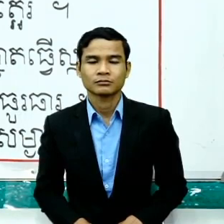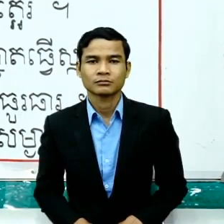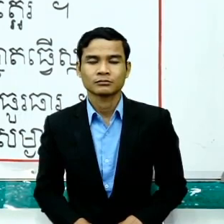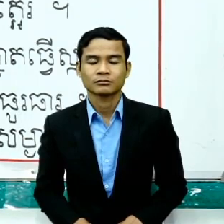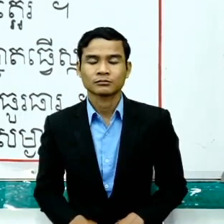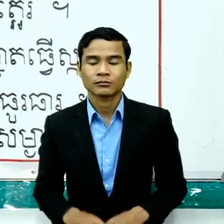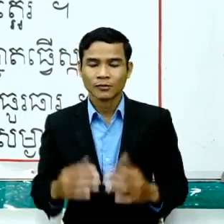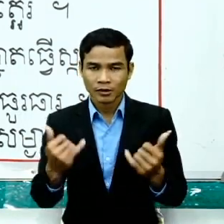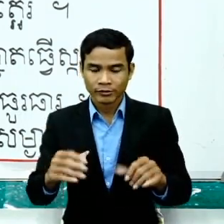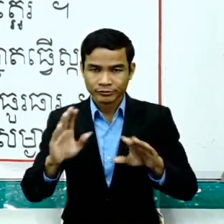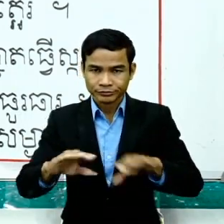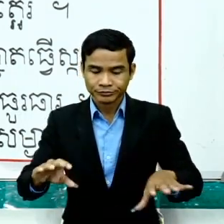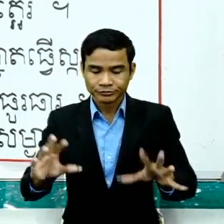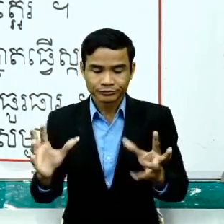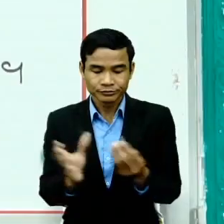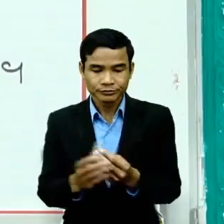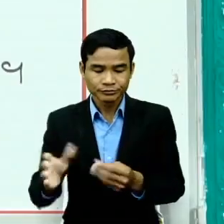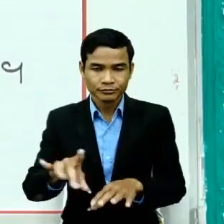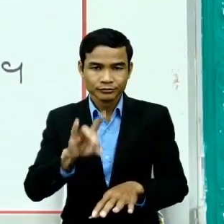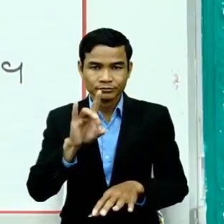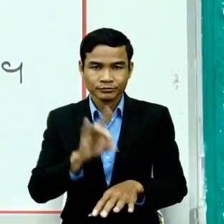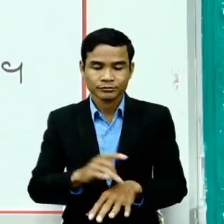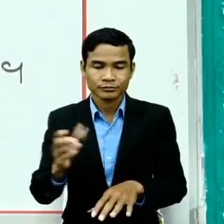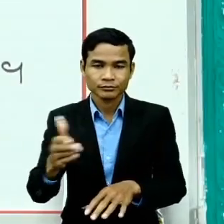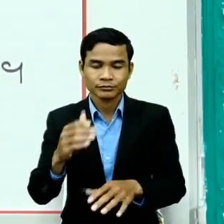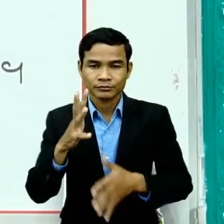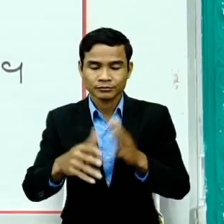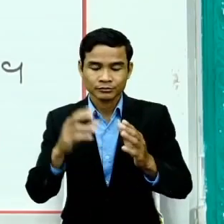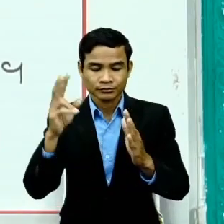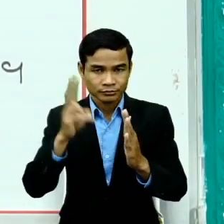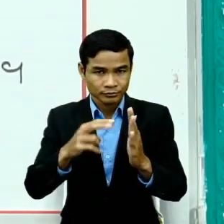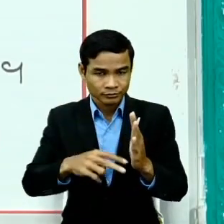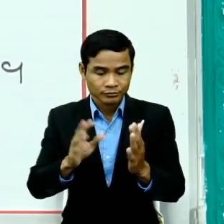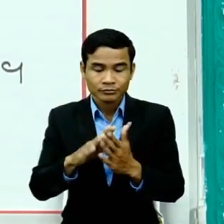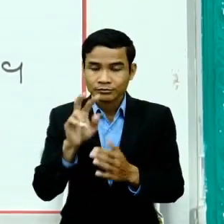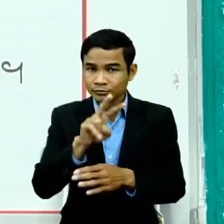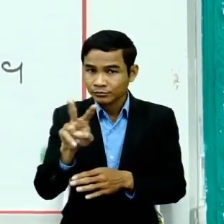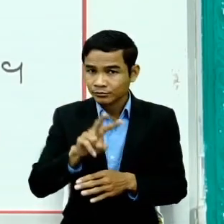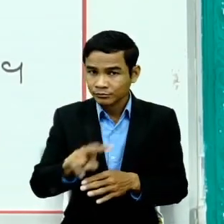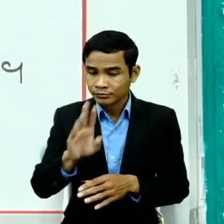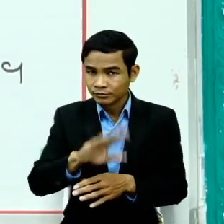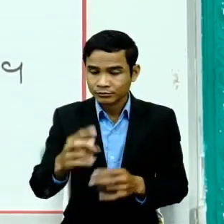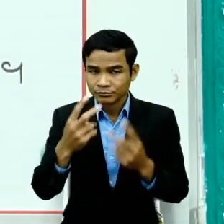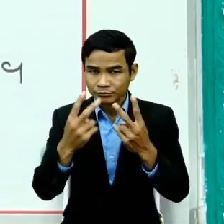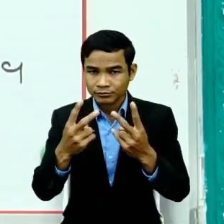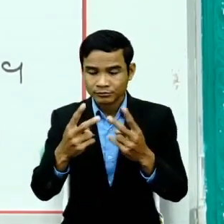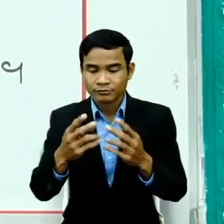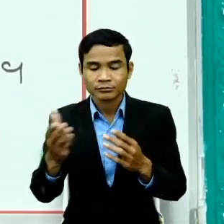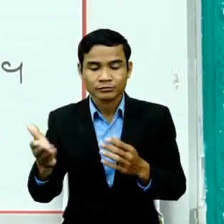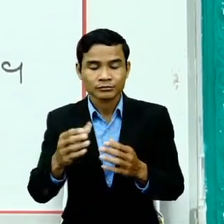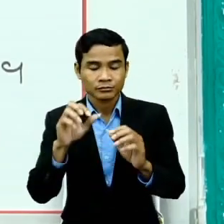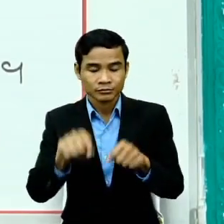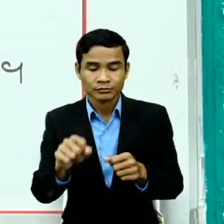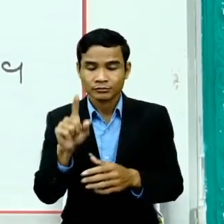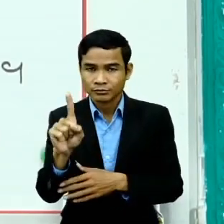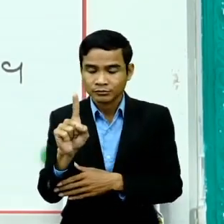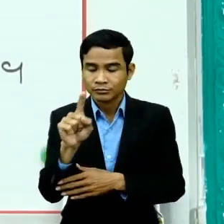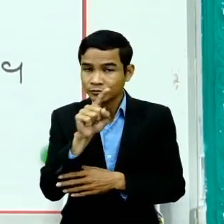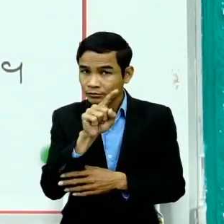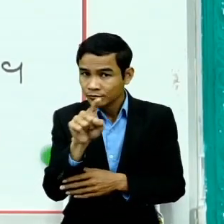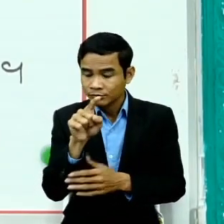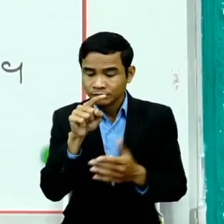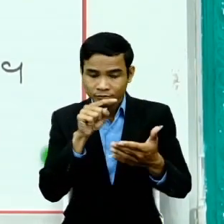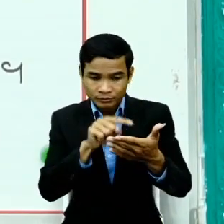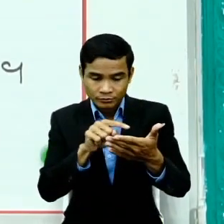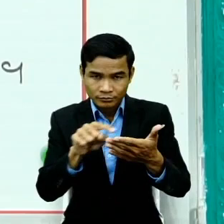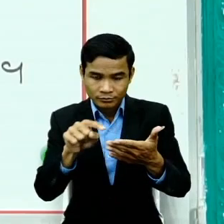chà con từng ở kia cha nó biết đây nè cô an ăn tập bật ở con snap chà con trâu vô chẳng ở đây được bao con chẳng ở pi gram